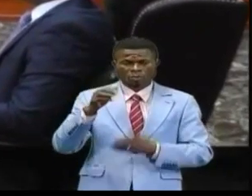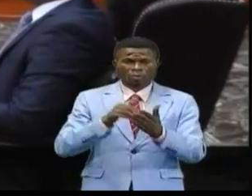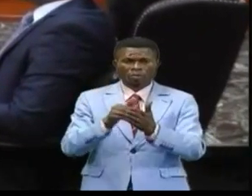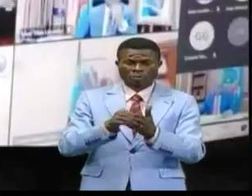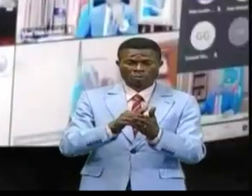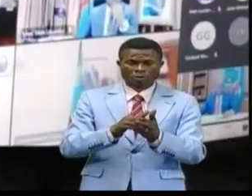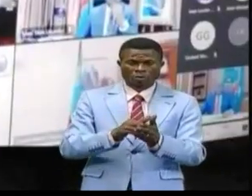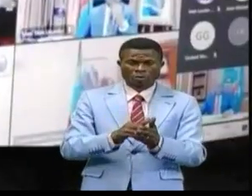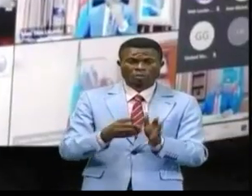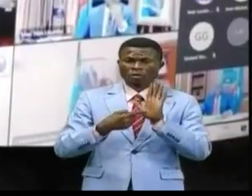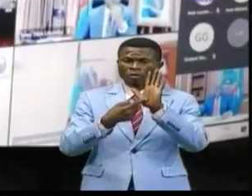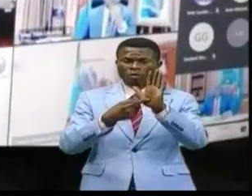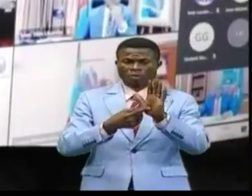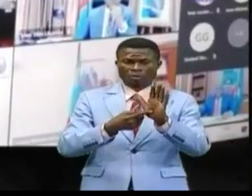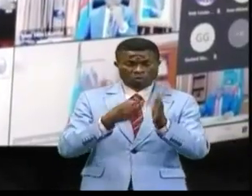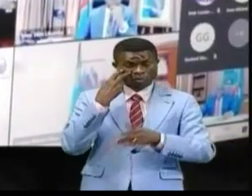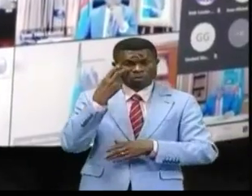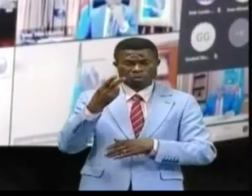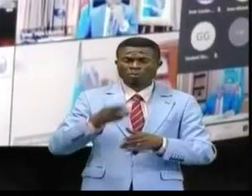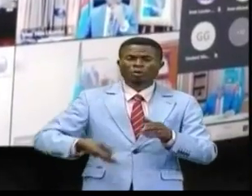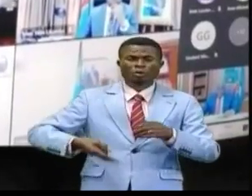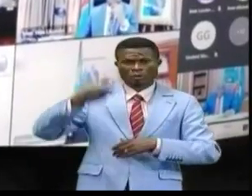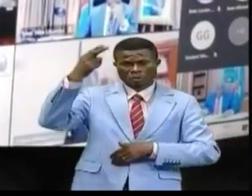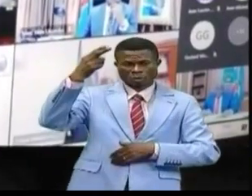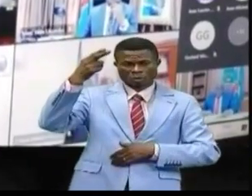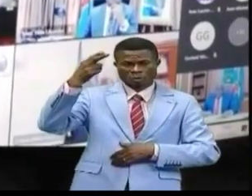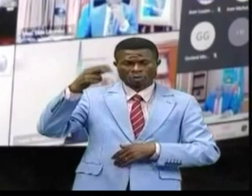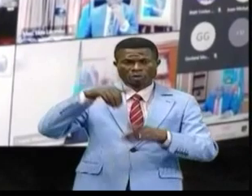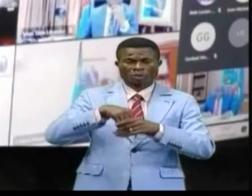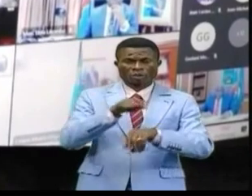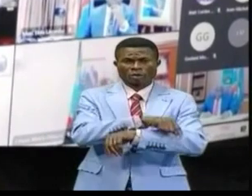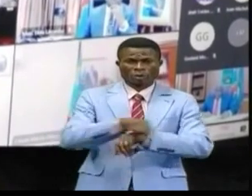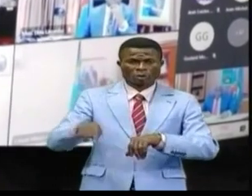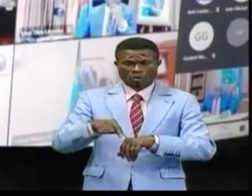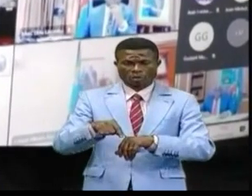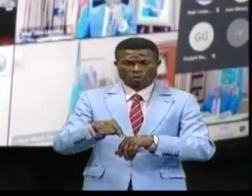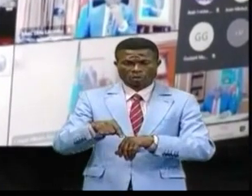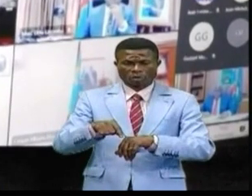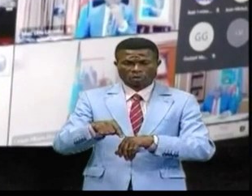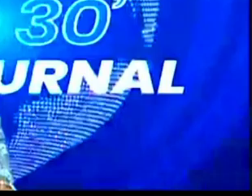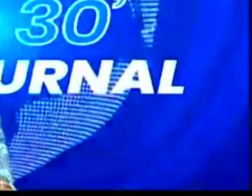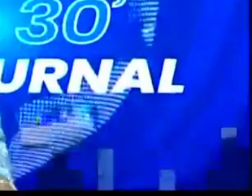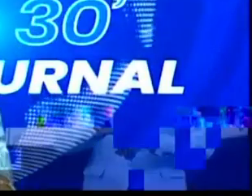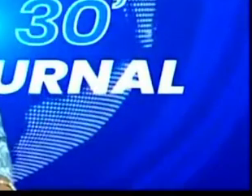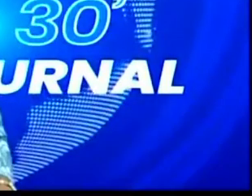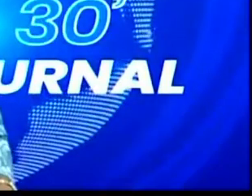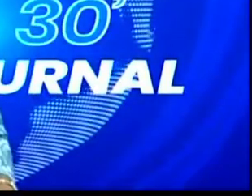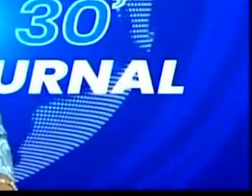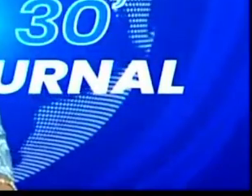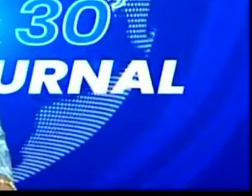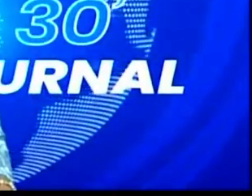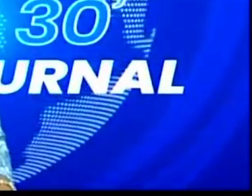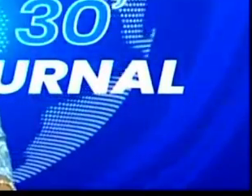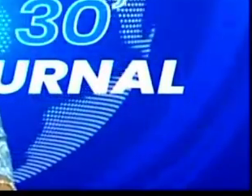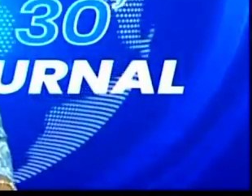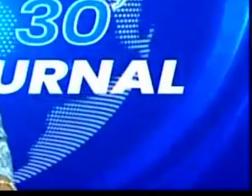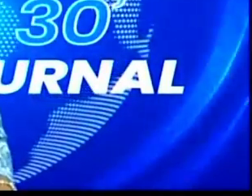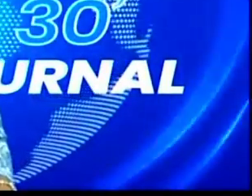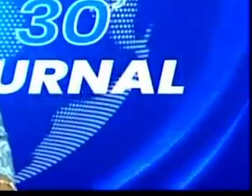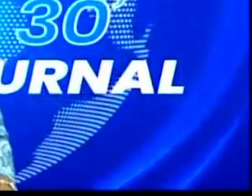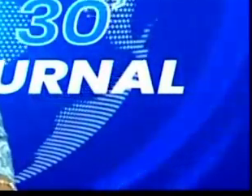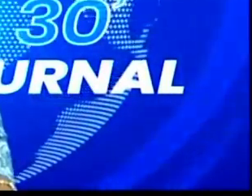limites ont été reconnues au plus haut sommet de l'administration onusienne. Et avant cette